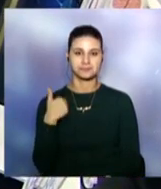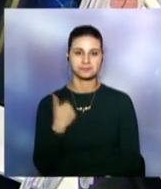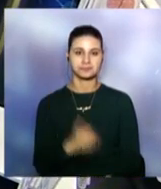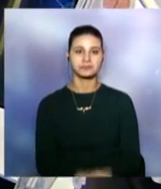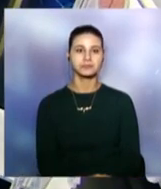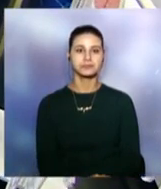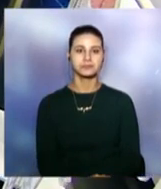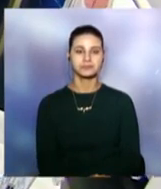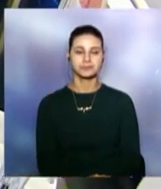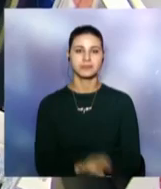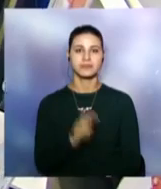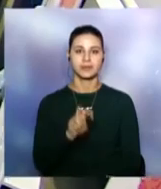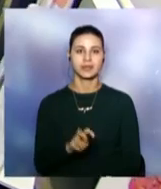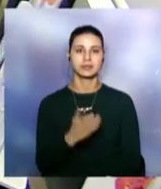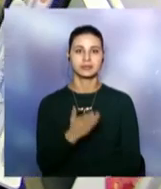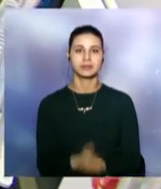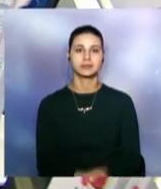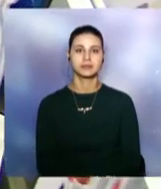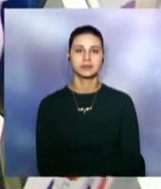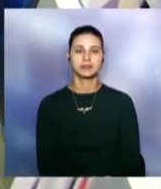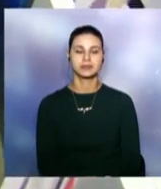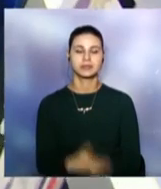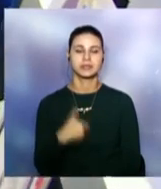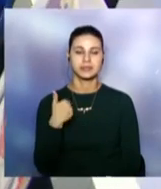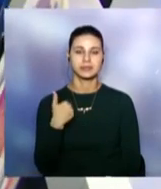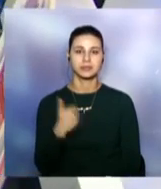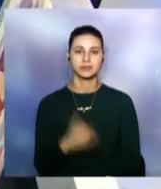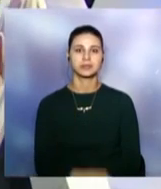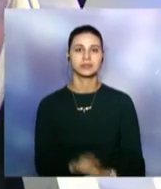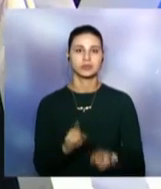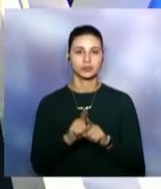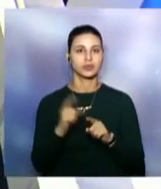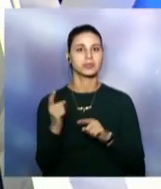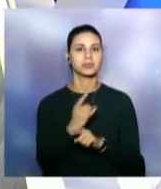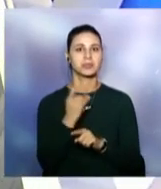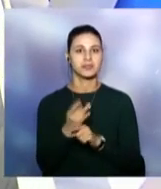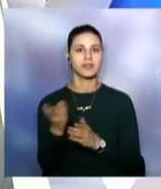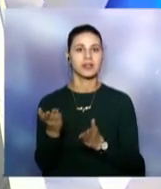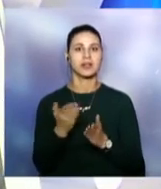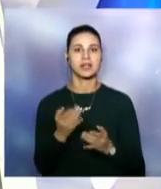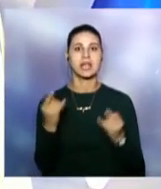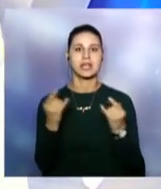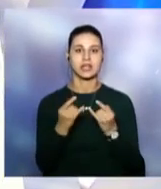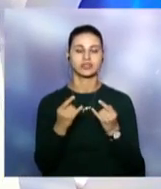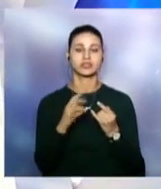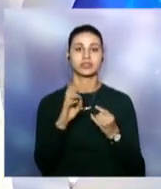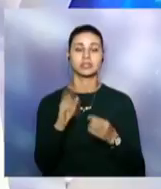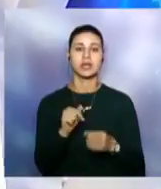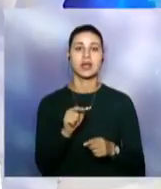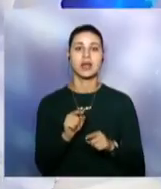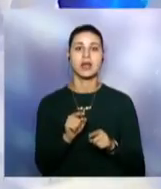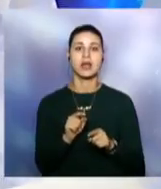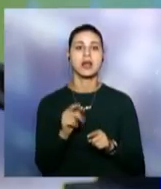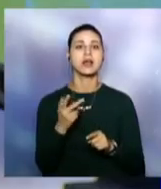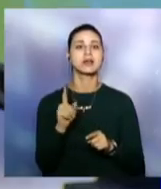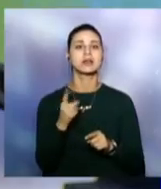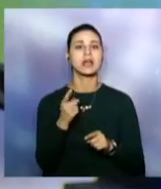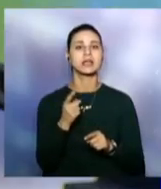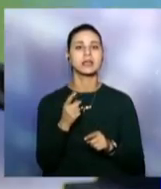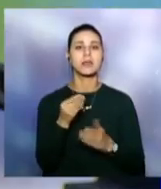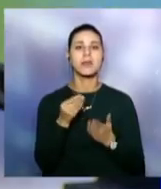დილამშვიდობისა, დაბრძანდით. მოგესალმებით. გამარჯობა. თქვენ პირველად ხართ ჩვენთან ეთერში და რა კი